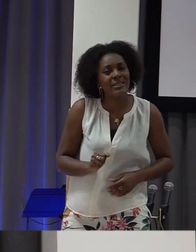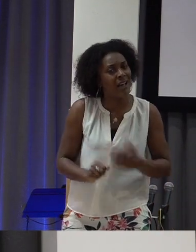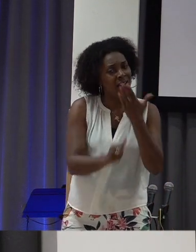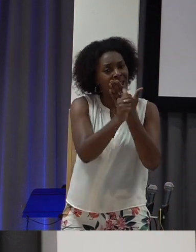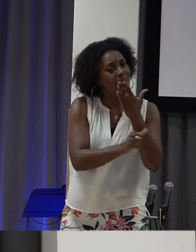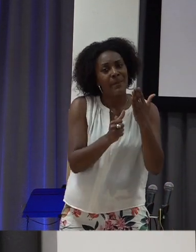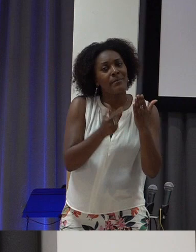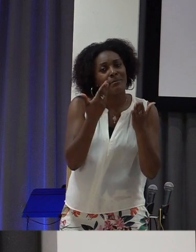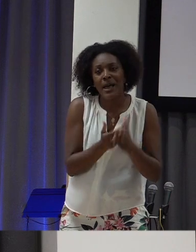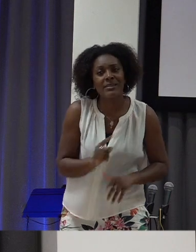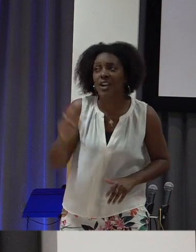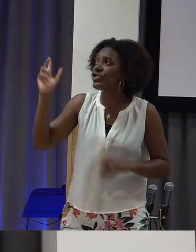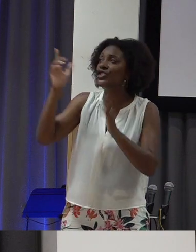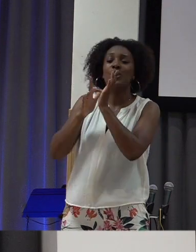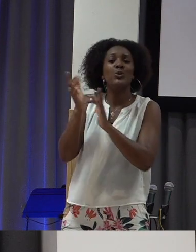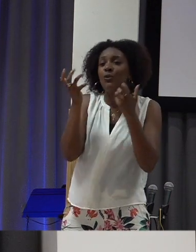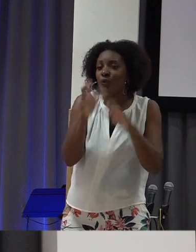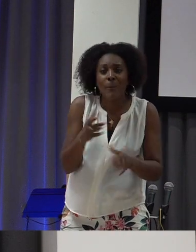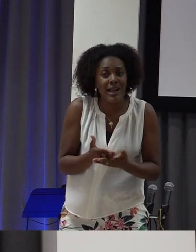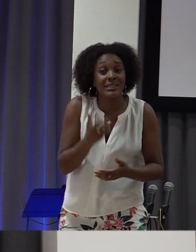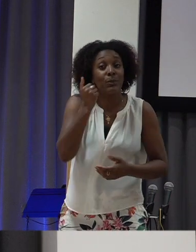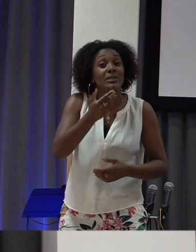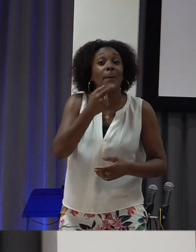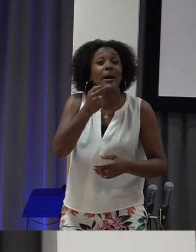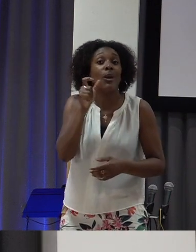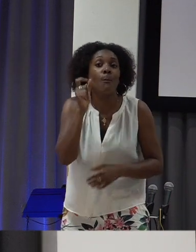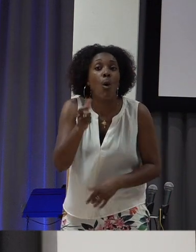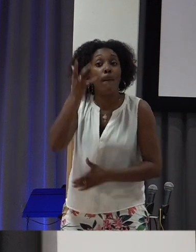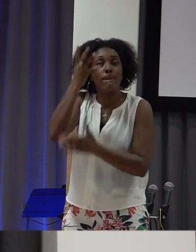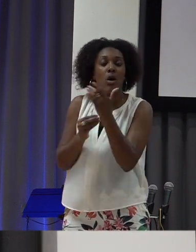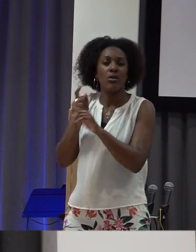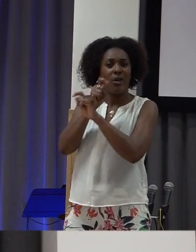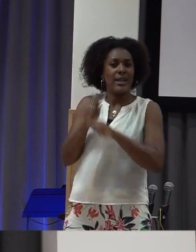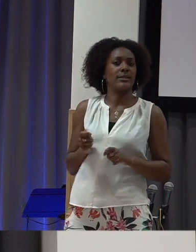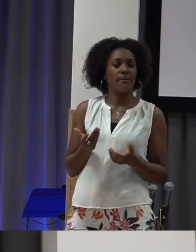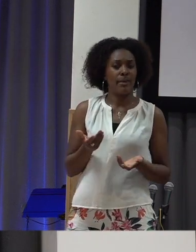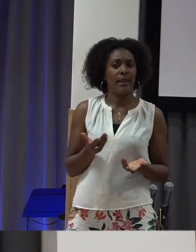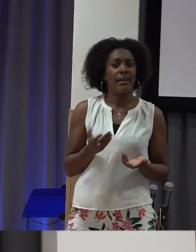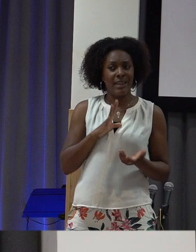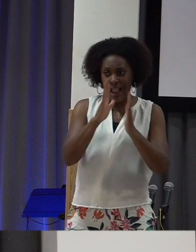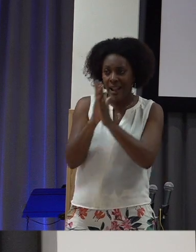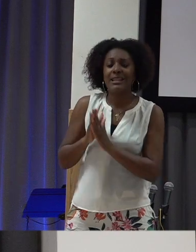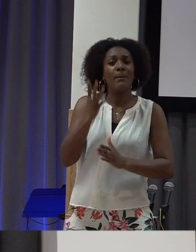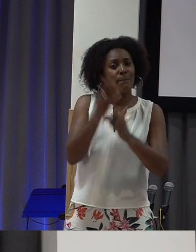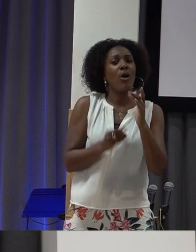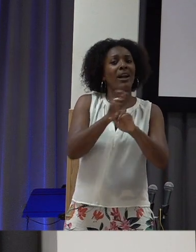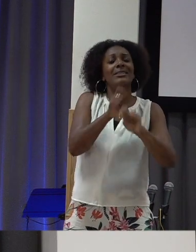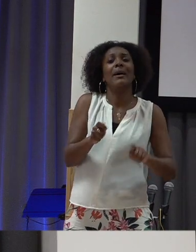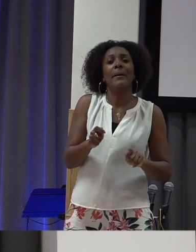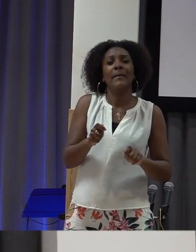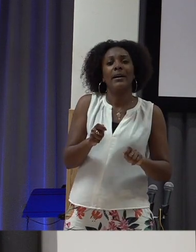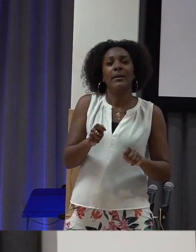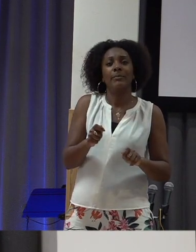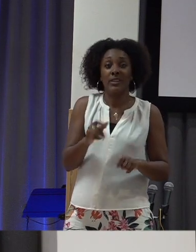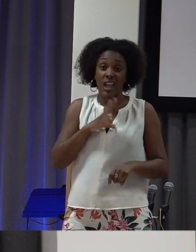y a souvent intolérance de la part de ces églises. Mais on peut aussi discerner d'autres causes beaucoup